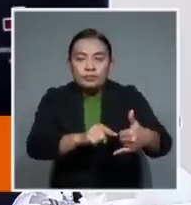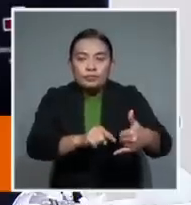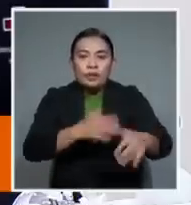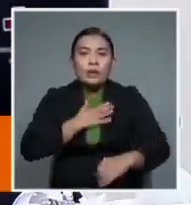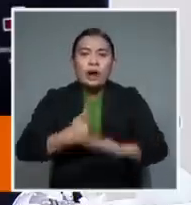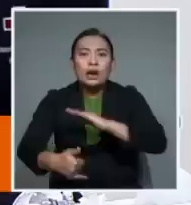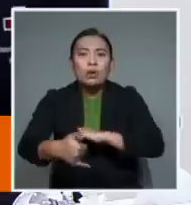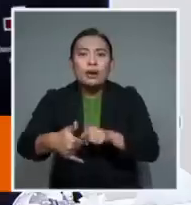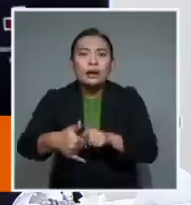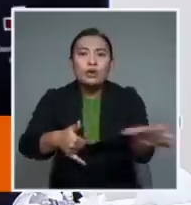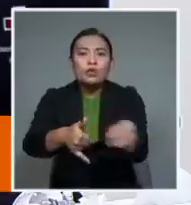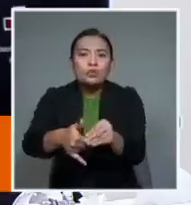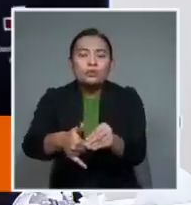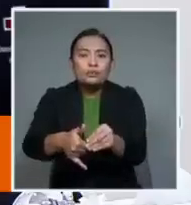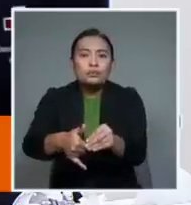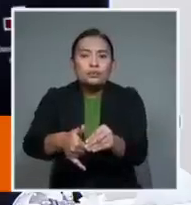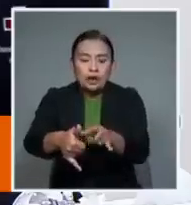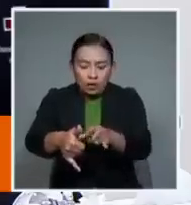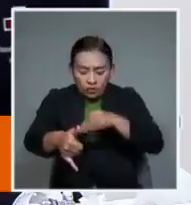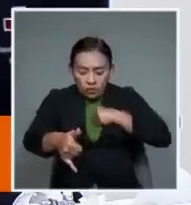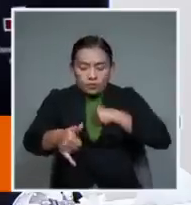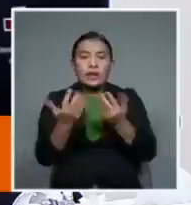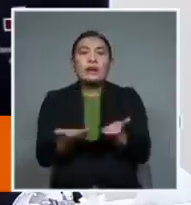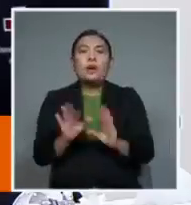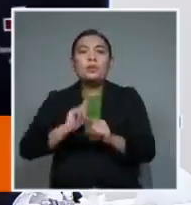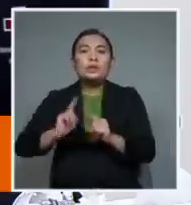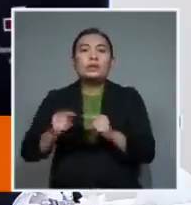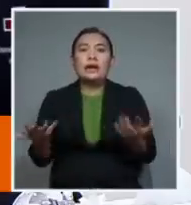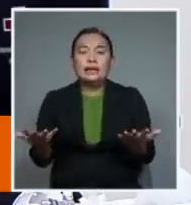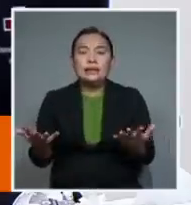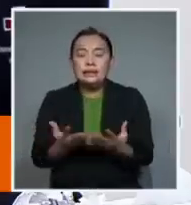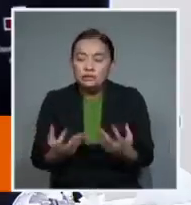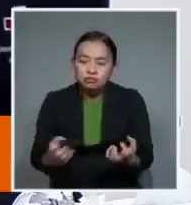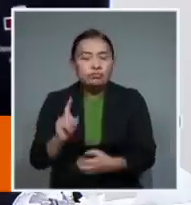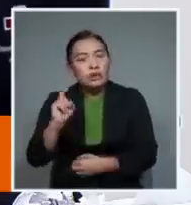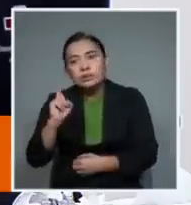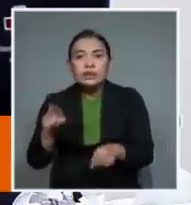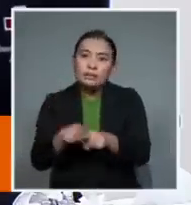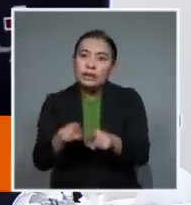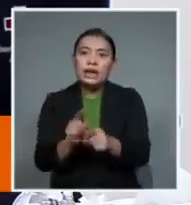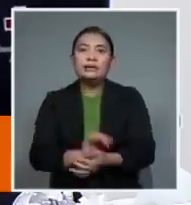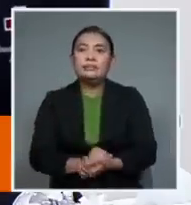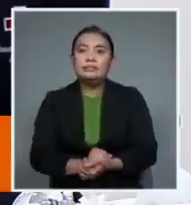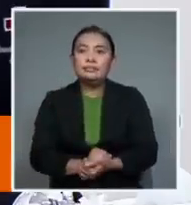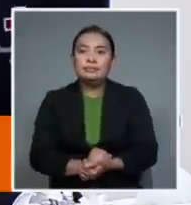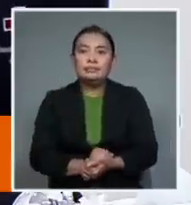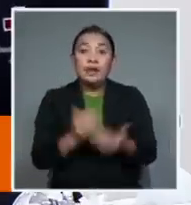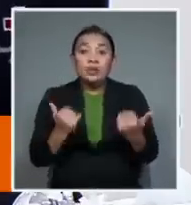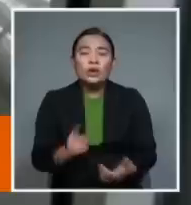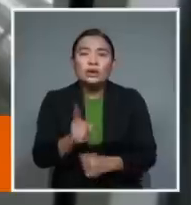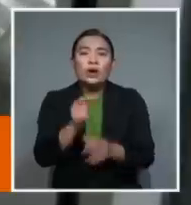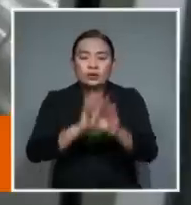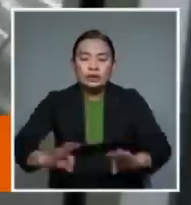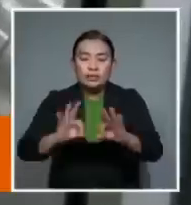ไปติดให้กับคนอื่นติดให้กับครอบครัวเนี่ยมันเสียหายทั้งนั้นต้องในวิกฤตอย่างเงี้ยต้องช่วยกัน